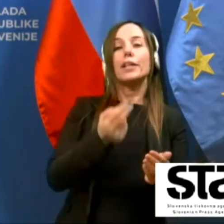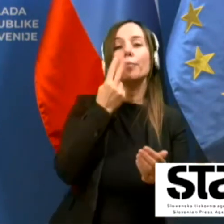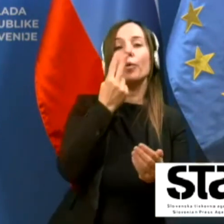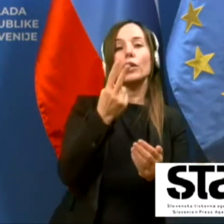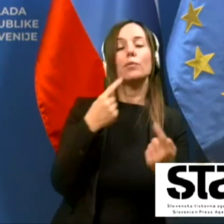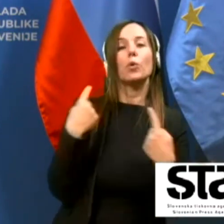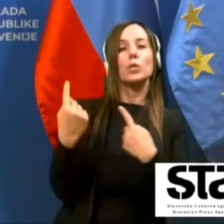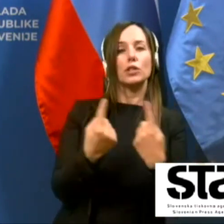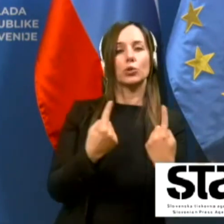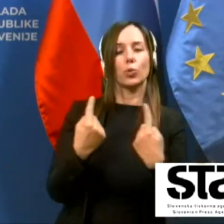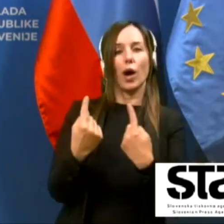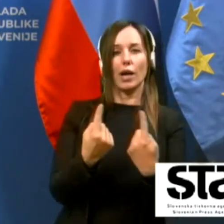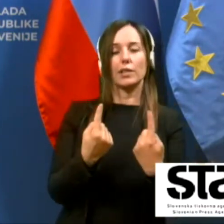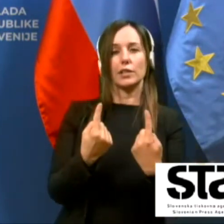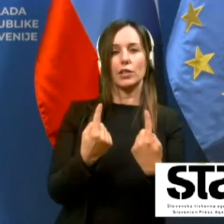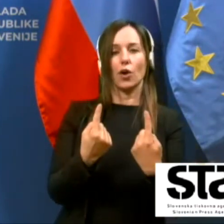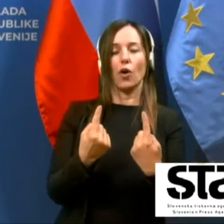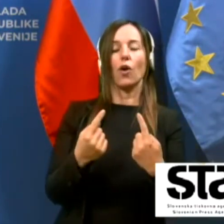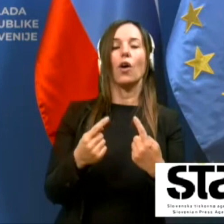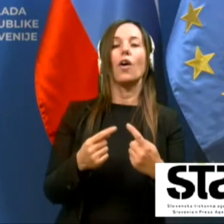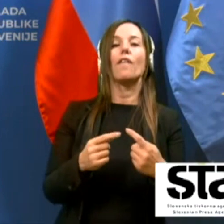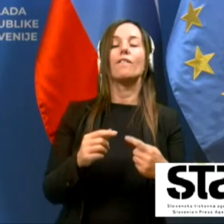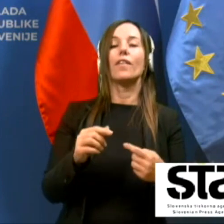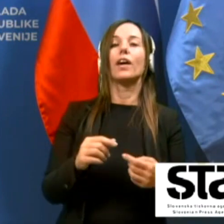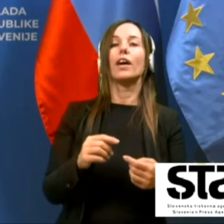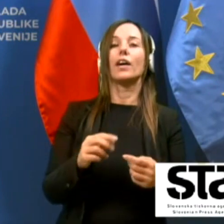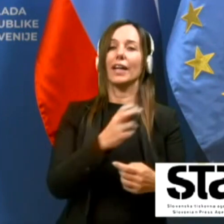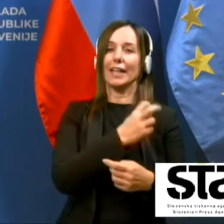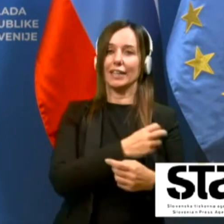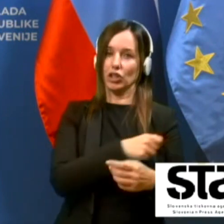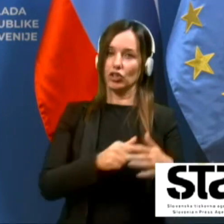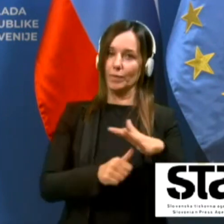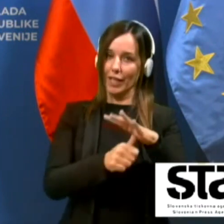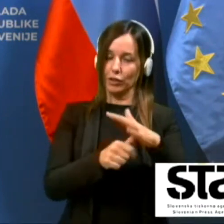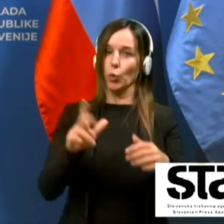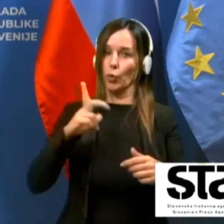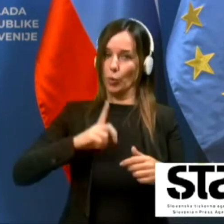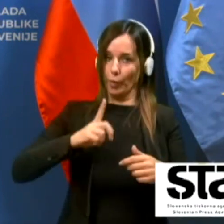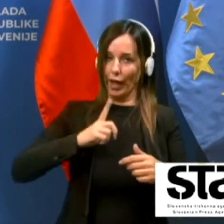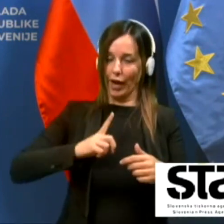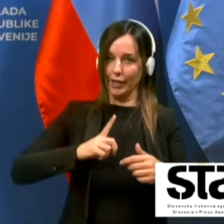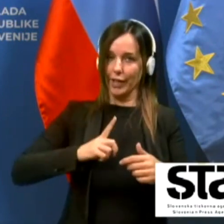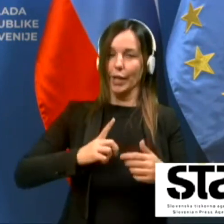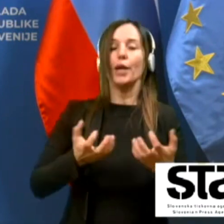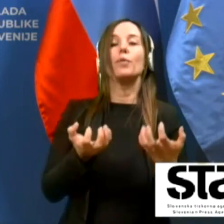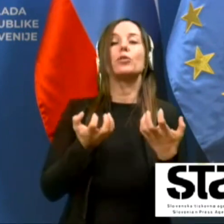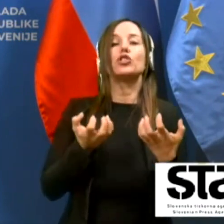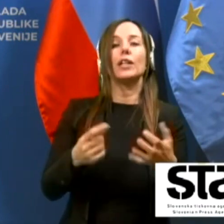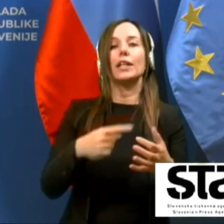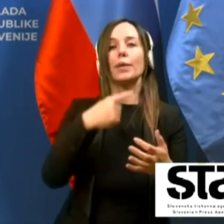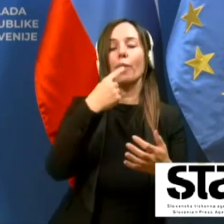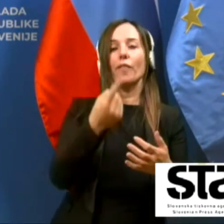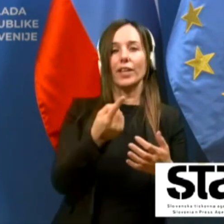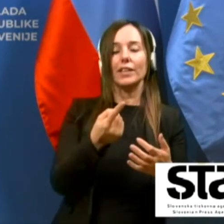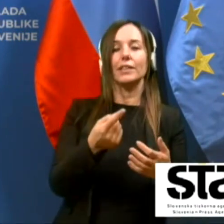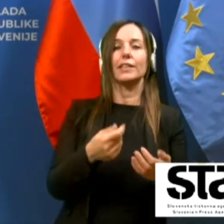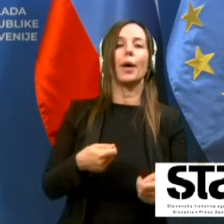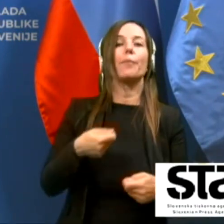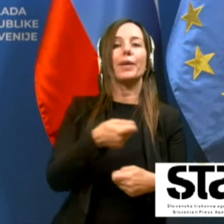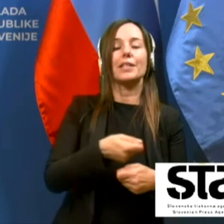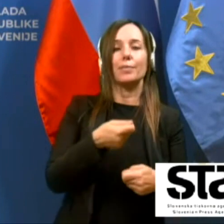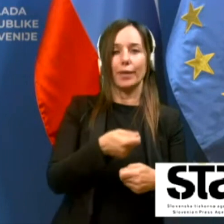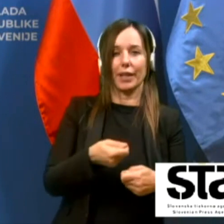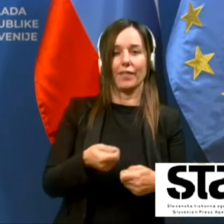v Univerzitetnem kliničnem centru v Ljubljani, želim opozoriti na pomemben prispevek civilne